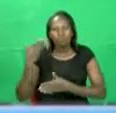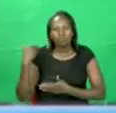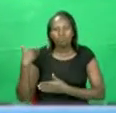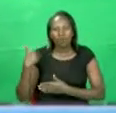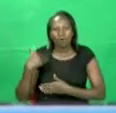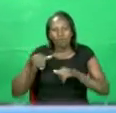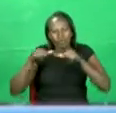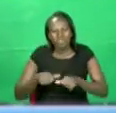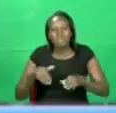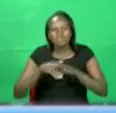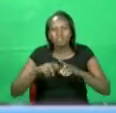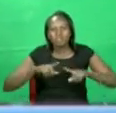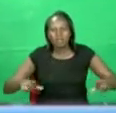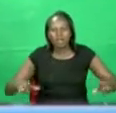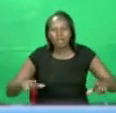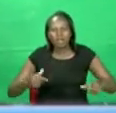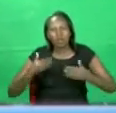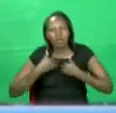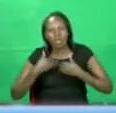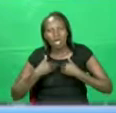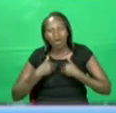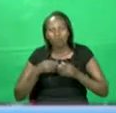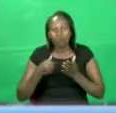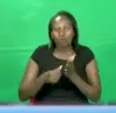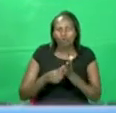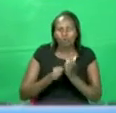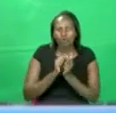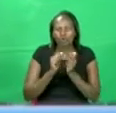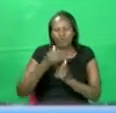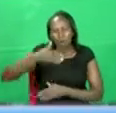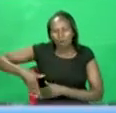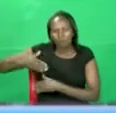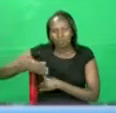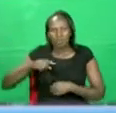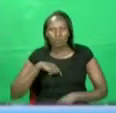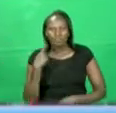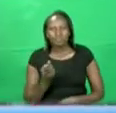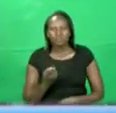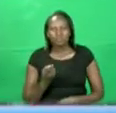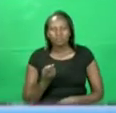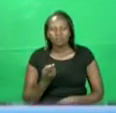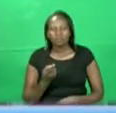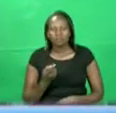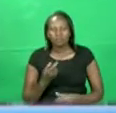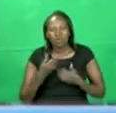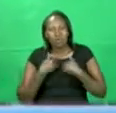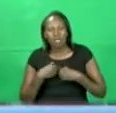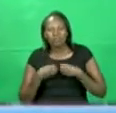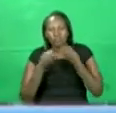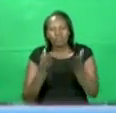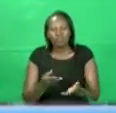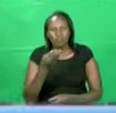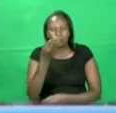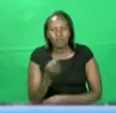settled in this land. We have no issues with our boundaries between ourselves. We have been giving out